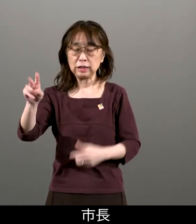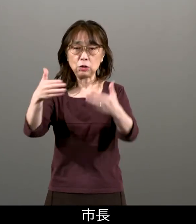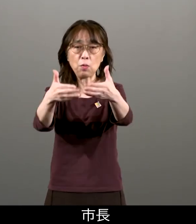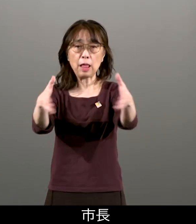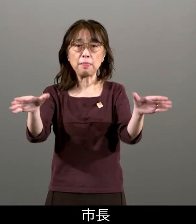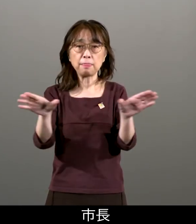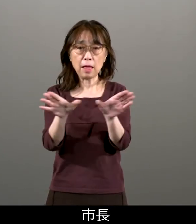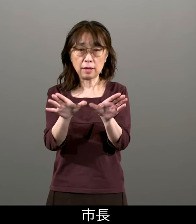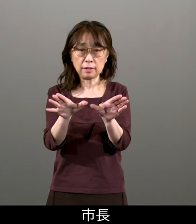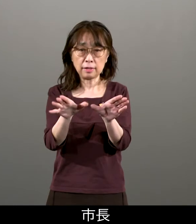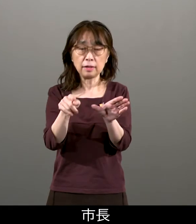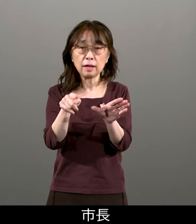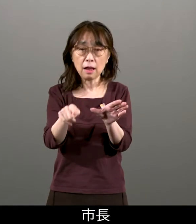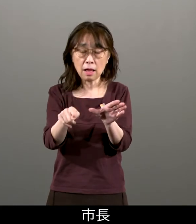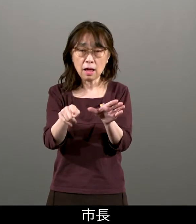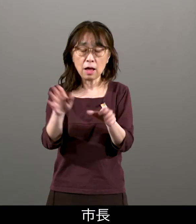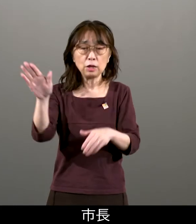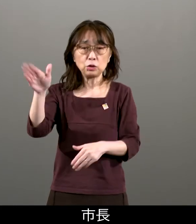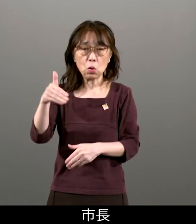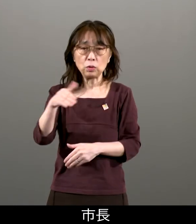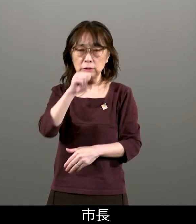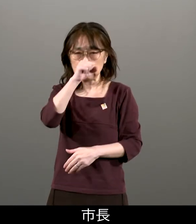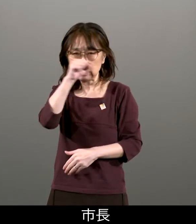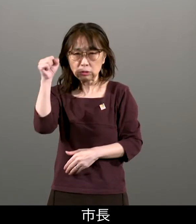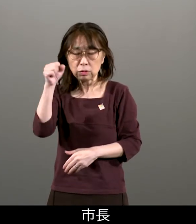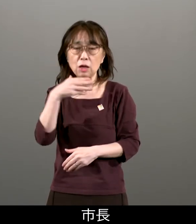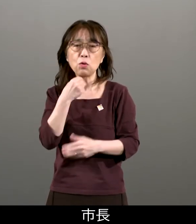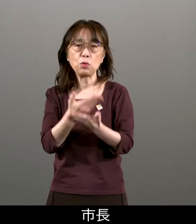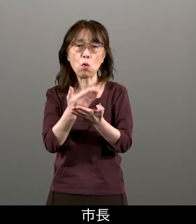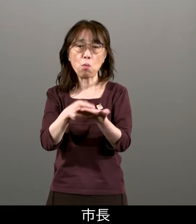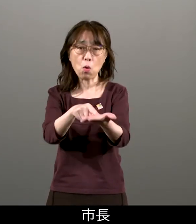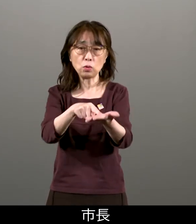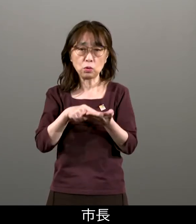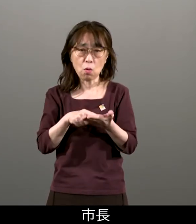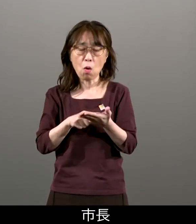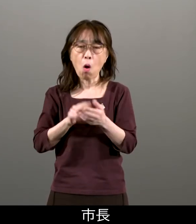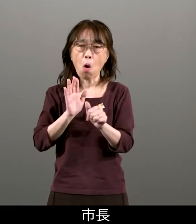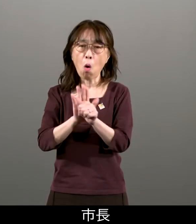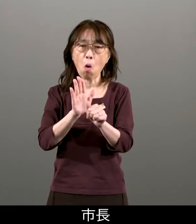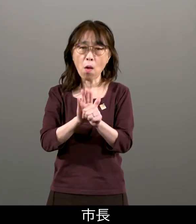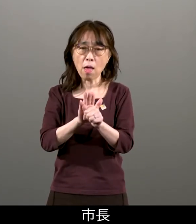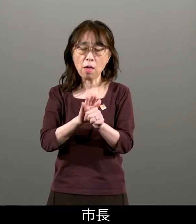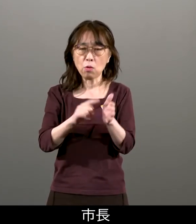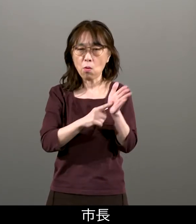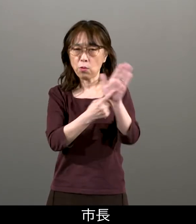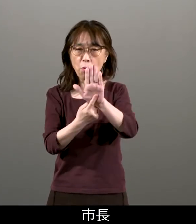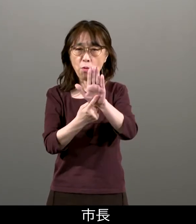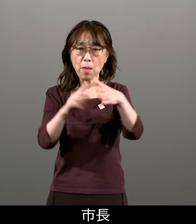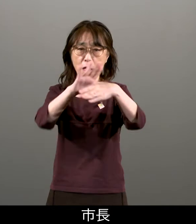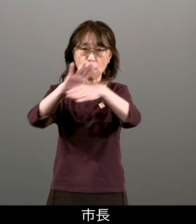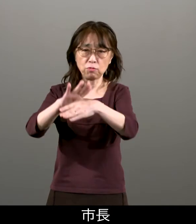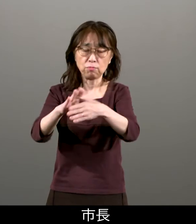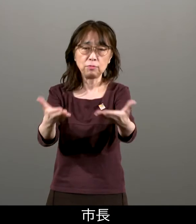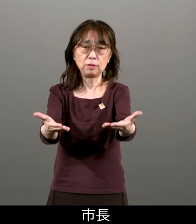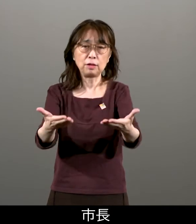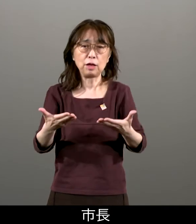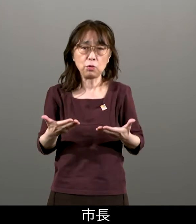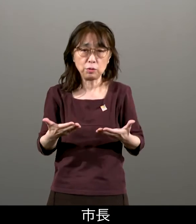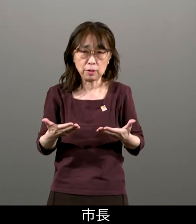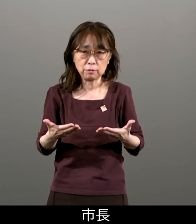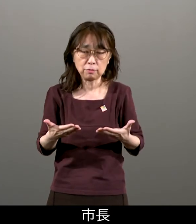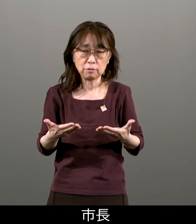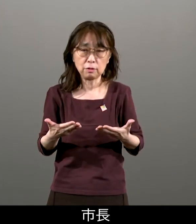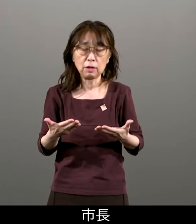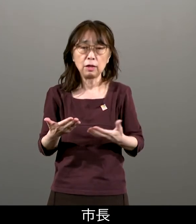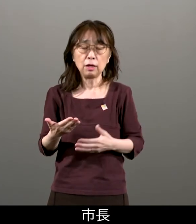から招致実現に向けた要望書や応援の表明文をいただいております。そ